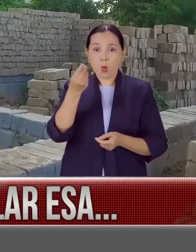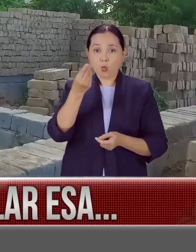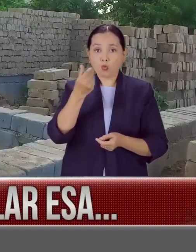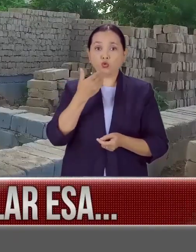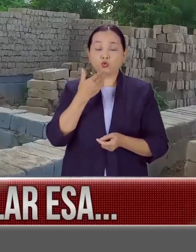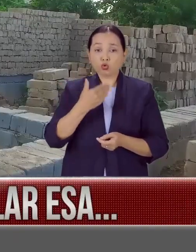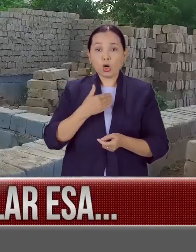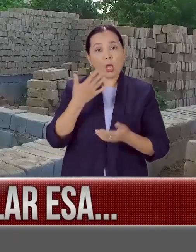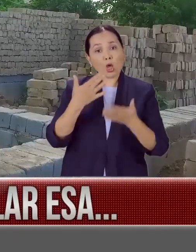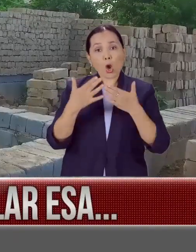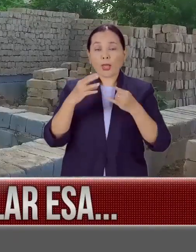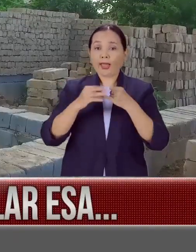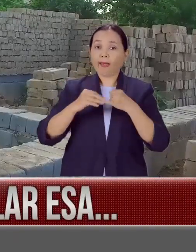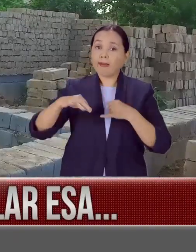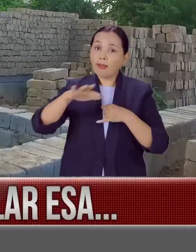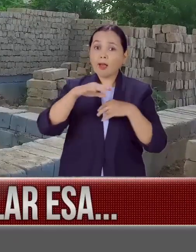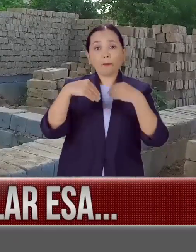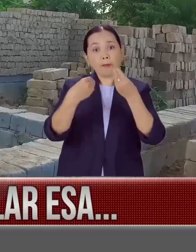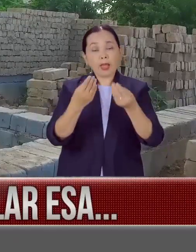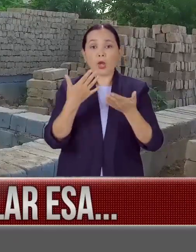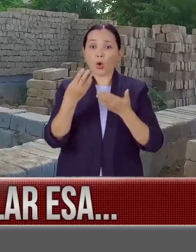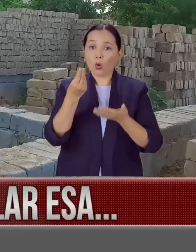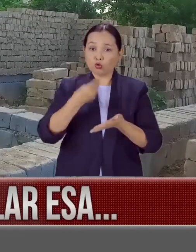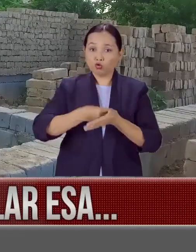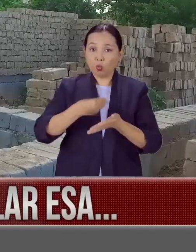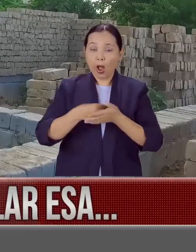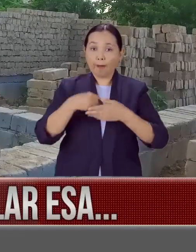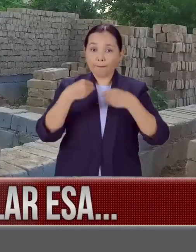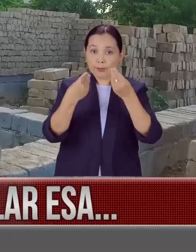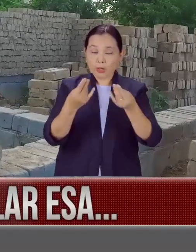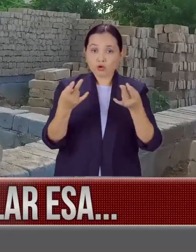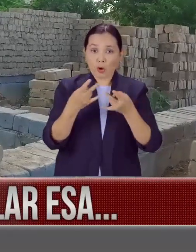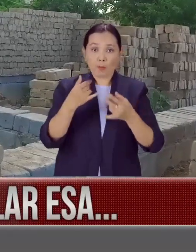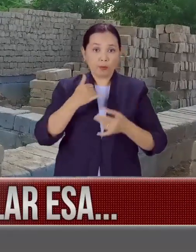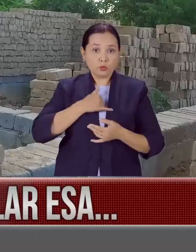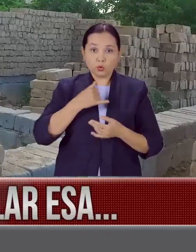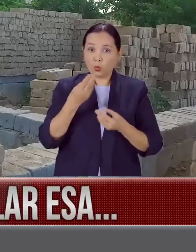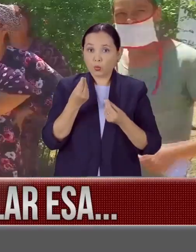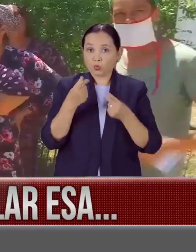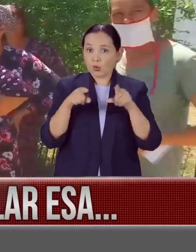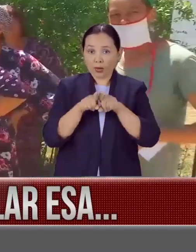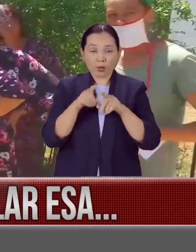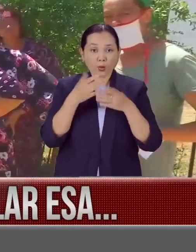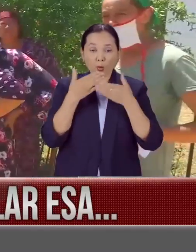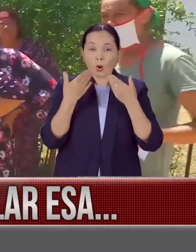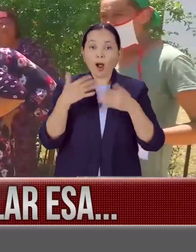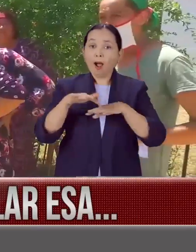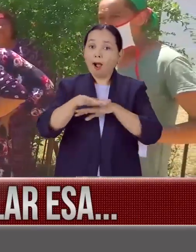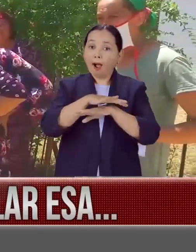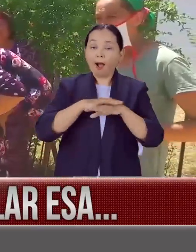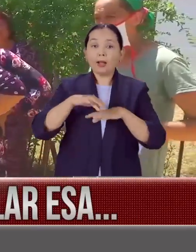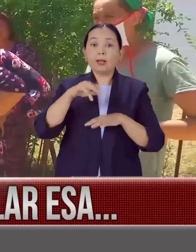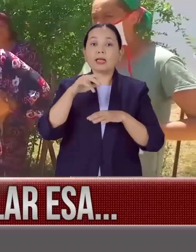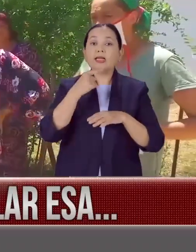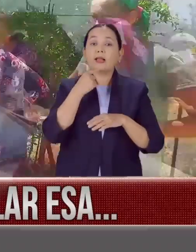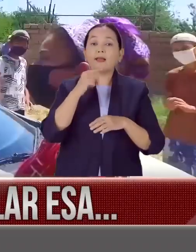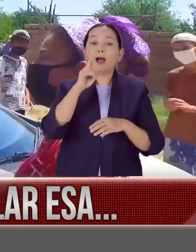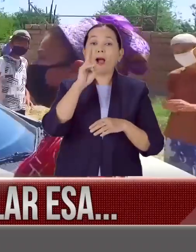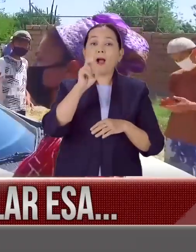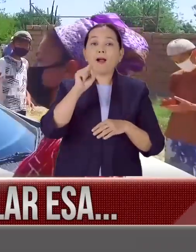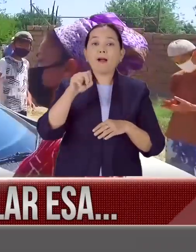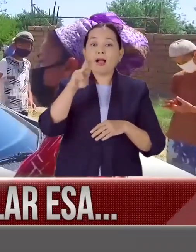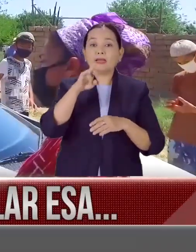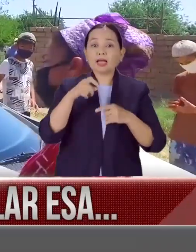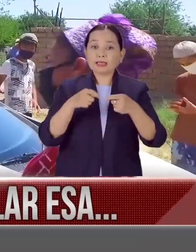so'raymiz. Yoki yerni berishimiz kerak ekan, yoki summani berishimiz kerak ekan. Biz uncha pulni bera olmaymiz. Xalq tilida kadastr deb nomlanadigan